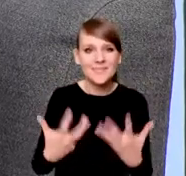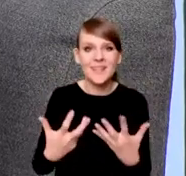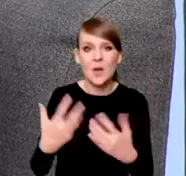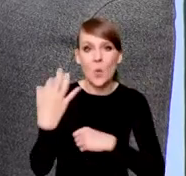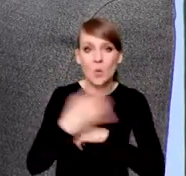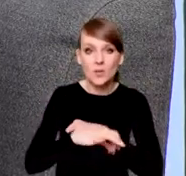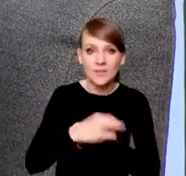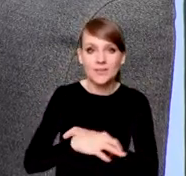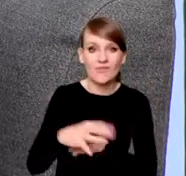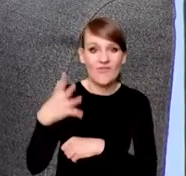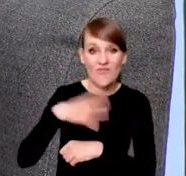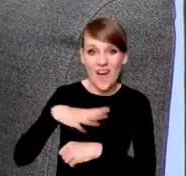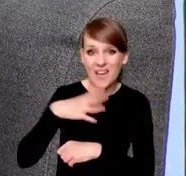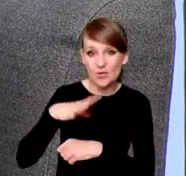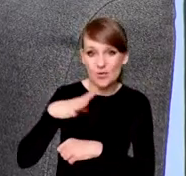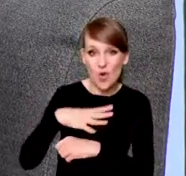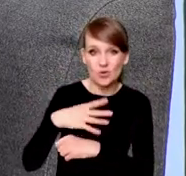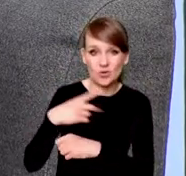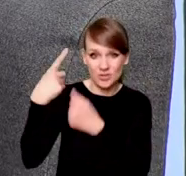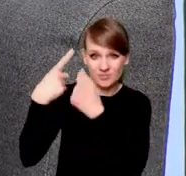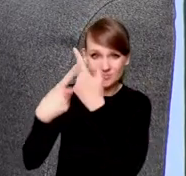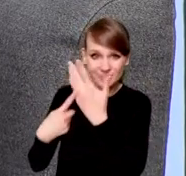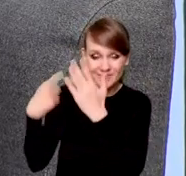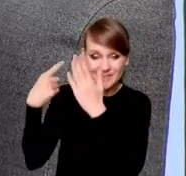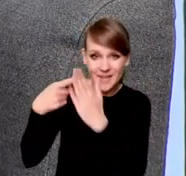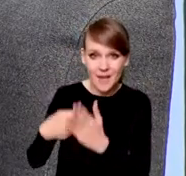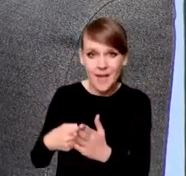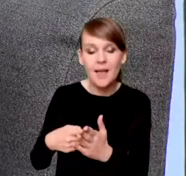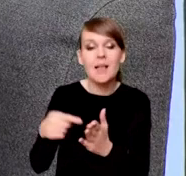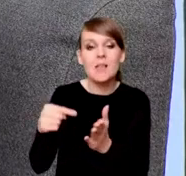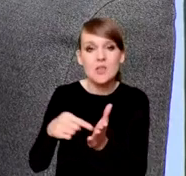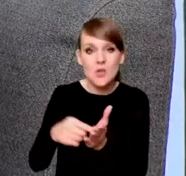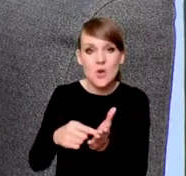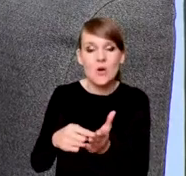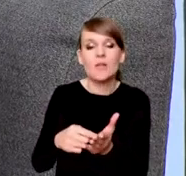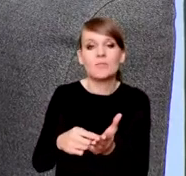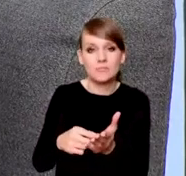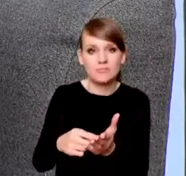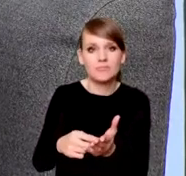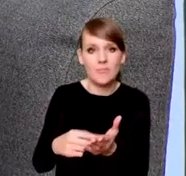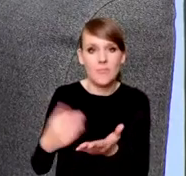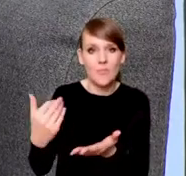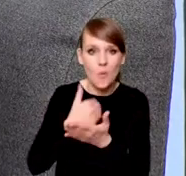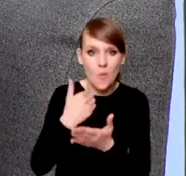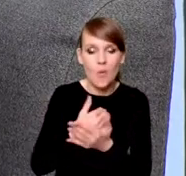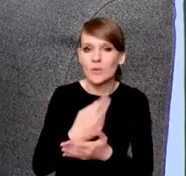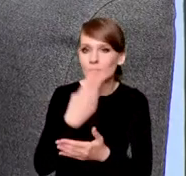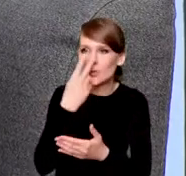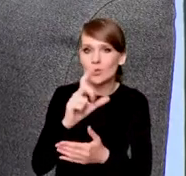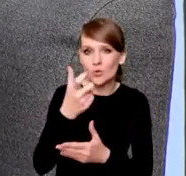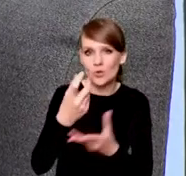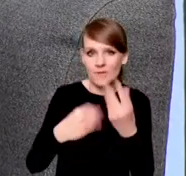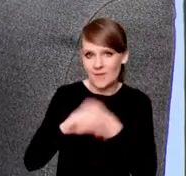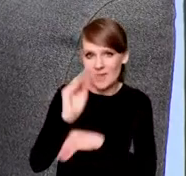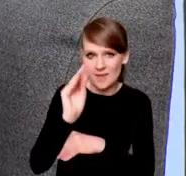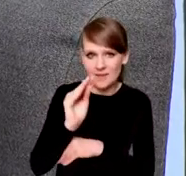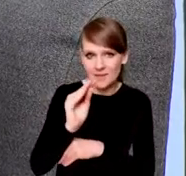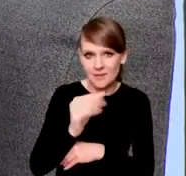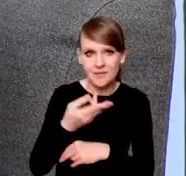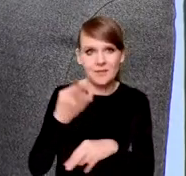uniwersyteckie torowały drogę do tego, żebyśmy zobaczyli coś więcej niż samych